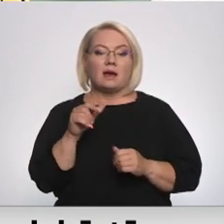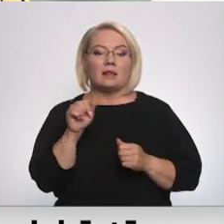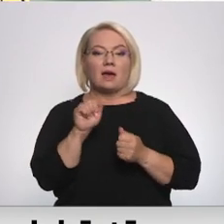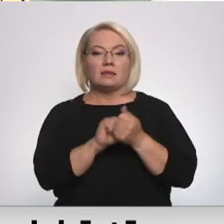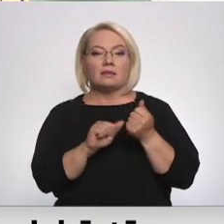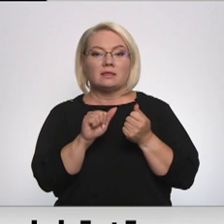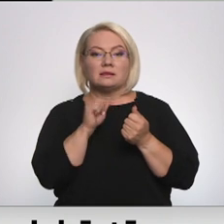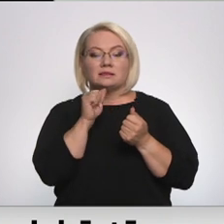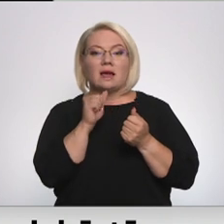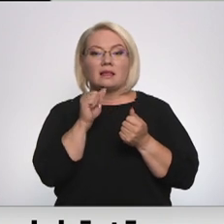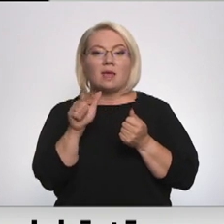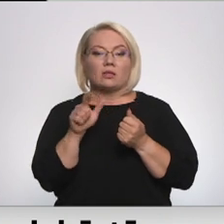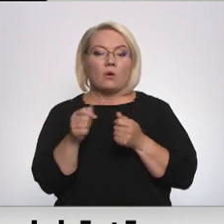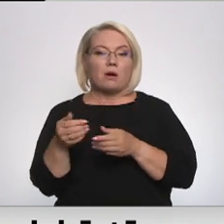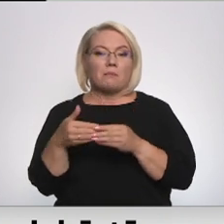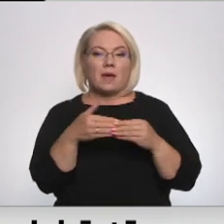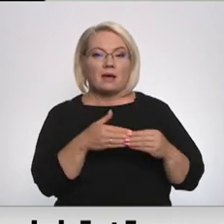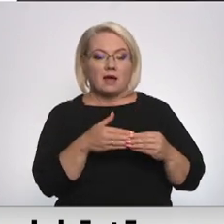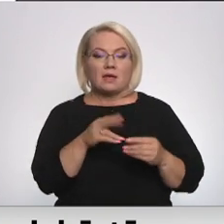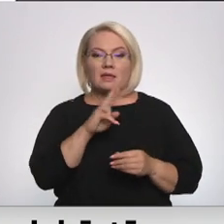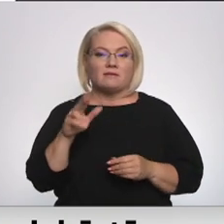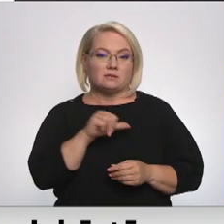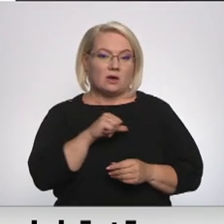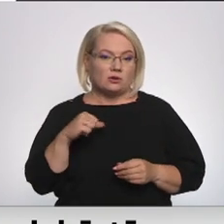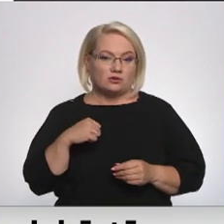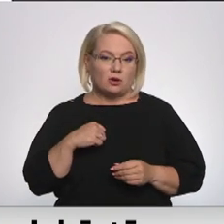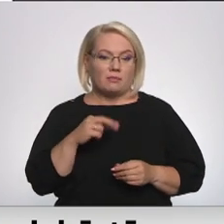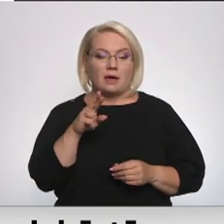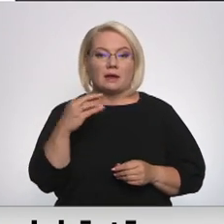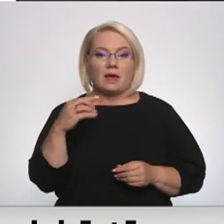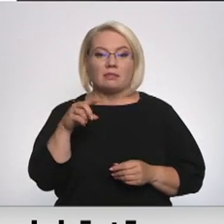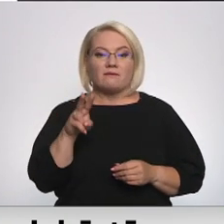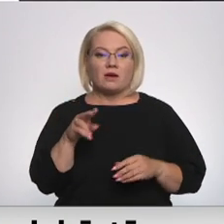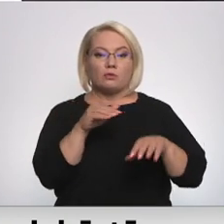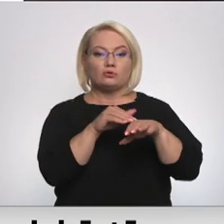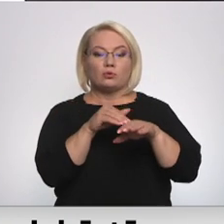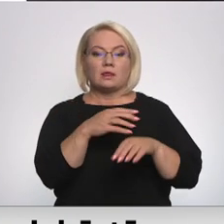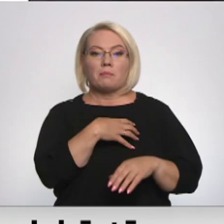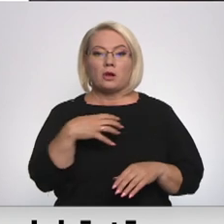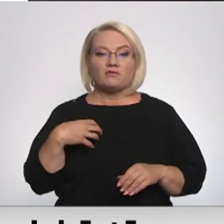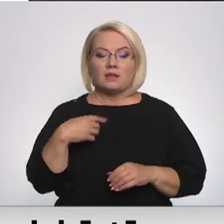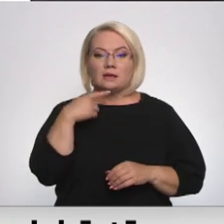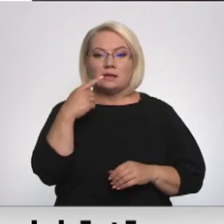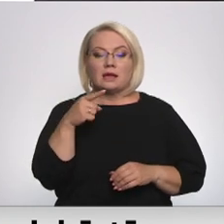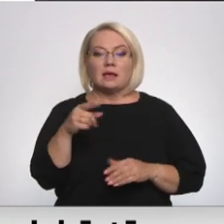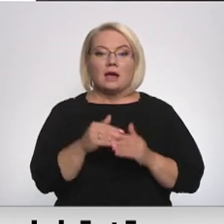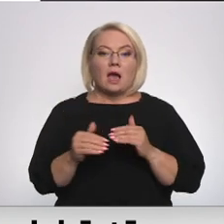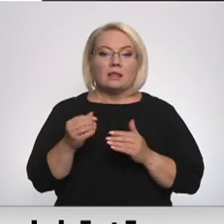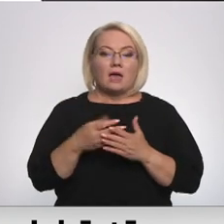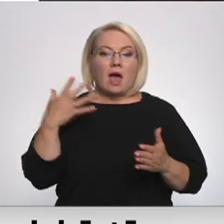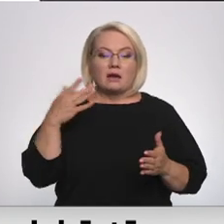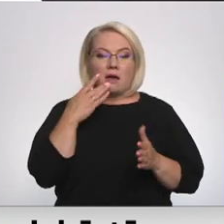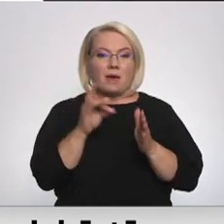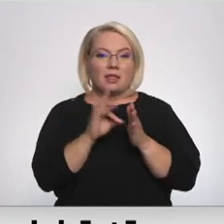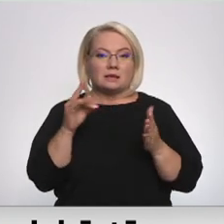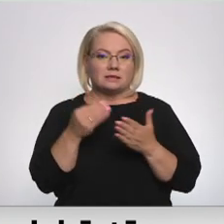to piegādātāju, netik daudz tā kā pašiem. RTV uzrunātajās pašvaldībās norāda, pie tik augstām elektrības cenām